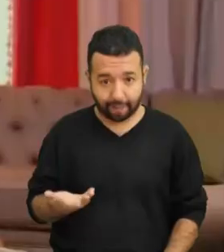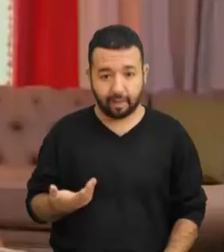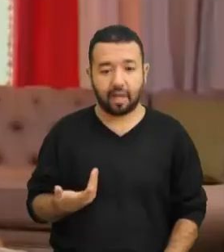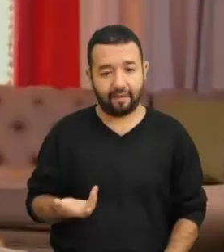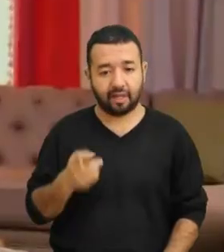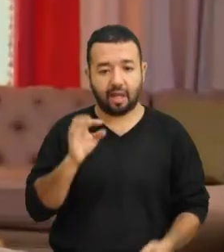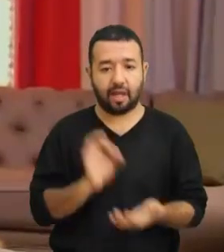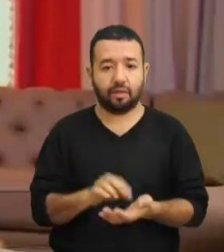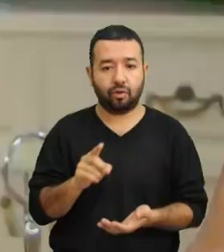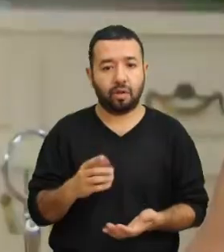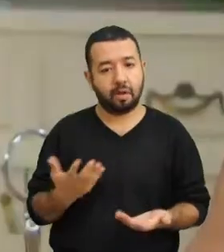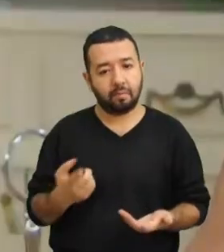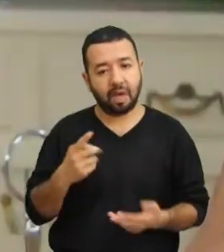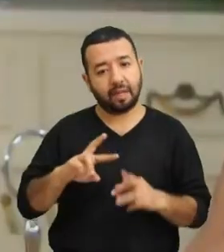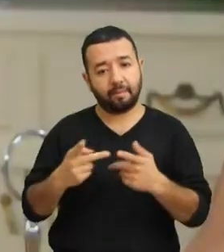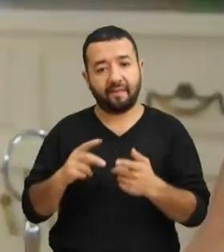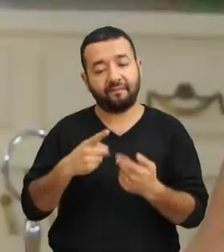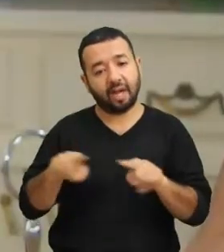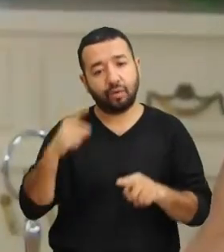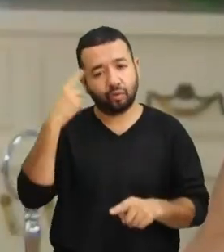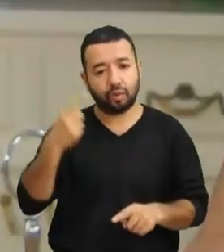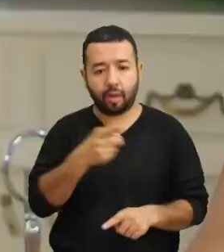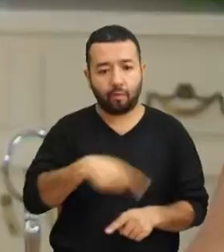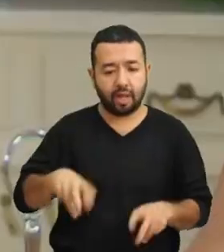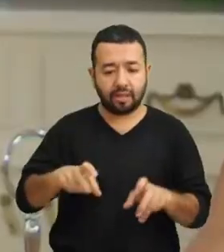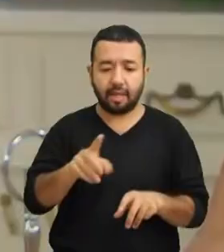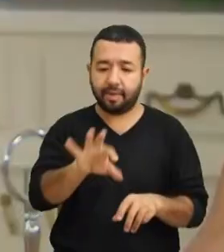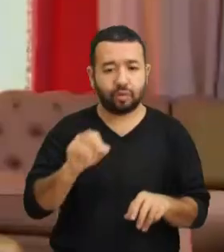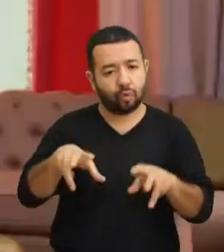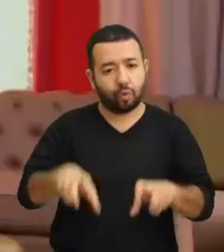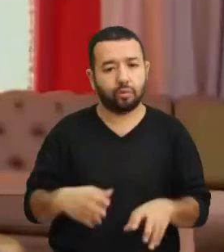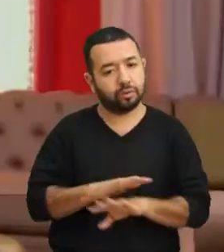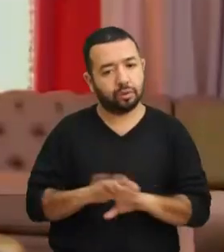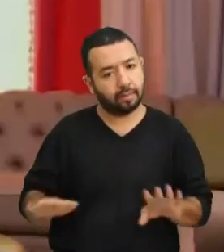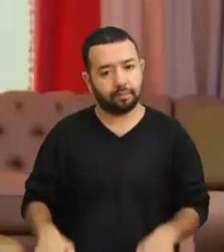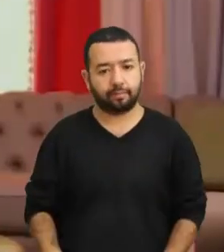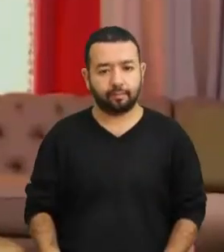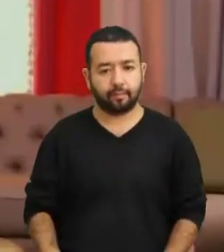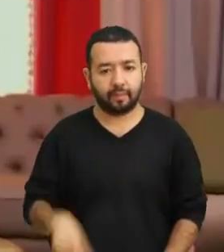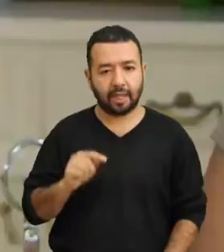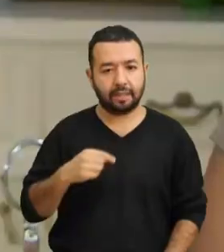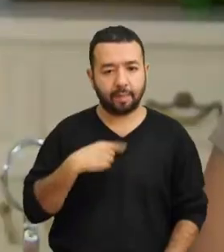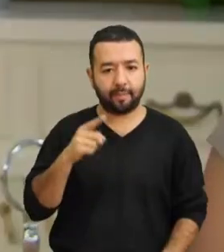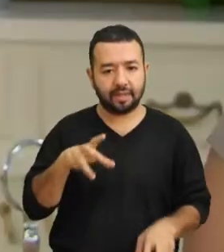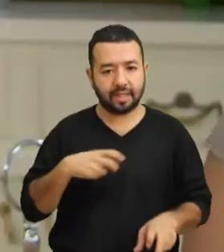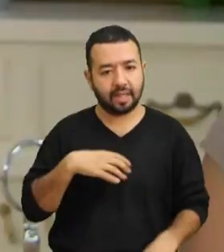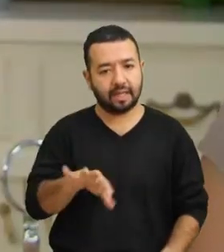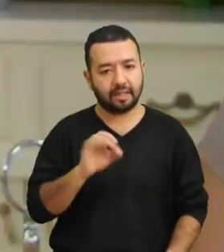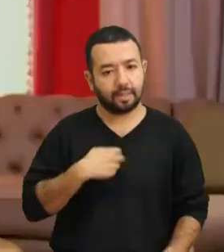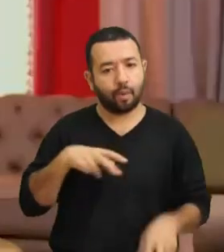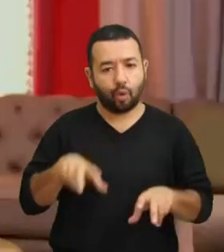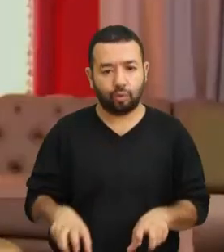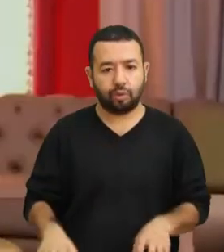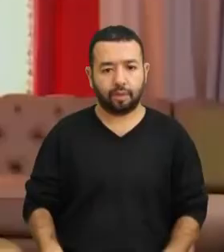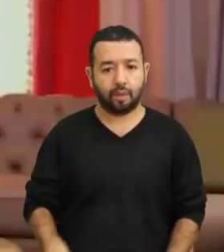öyle. Madem aksini düşünüyorsun, o zaman buradaki sandalyelerden birini seç, otur. Tamam, tamam. Şimdi ben bir sandalye seçeceğim ve